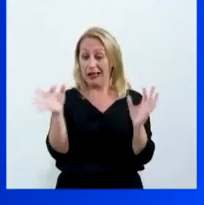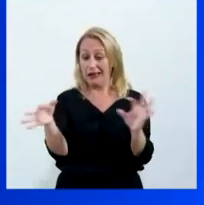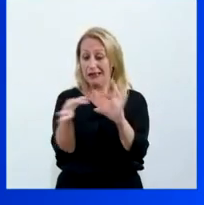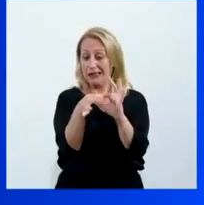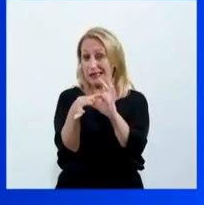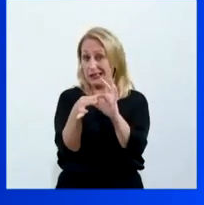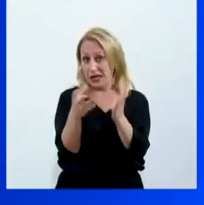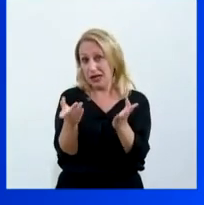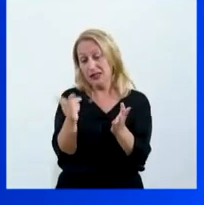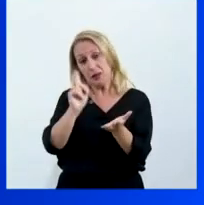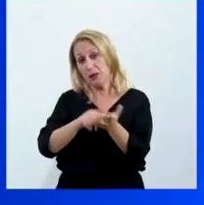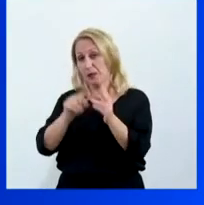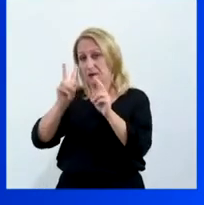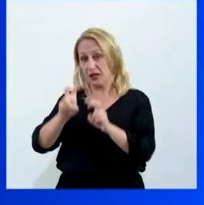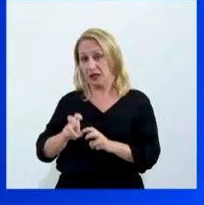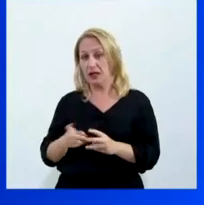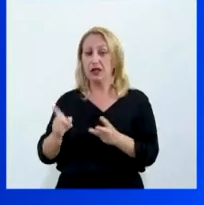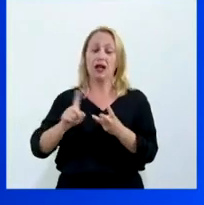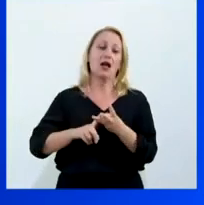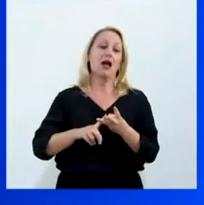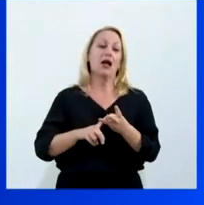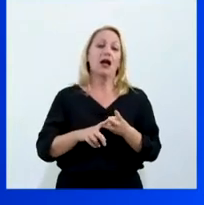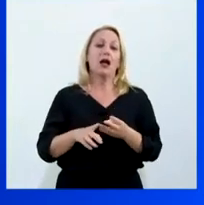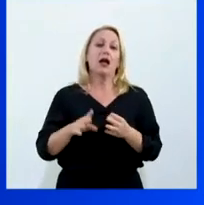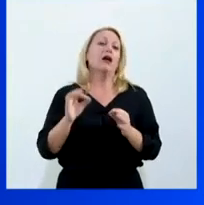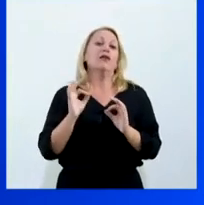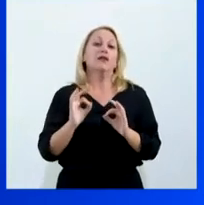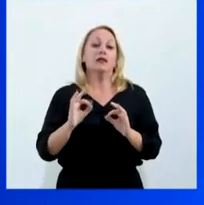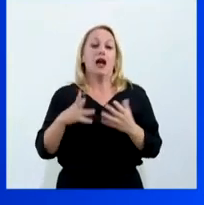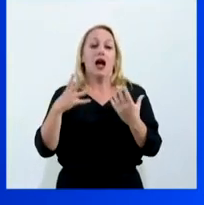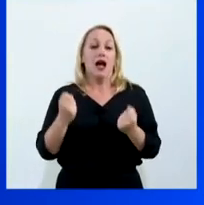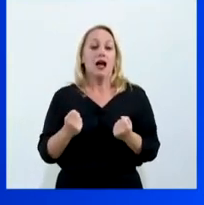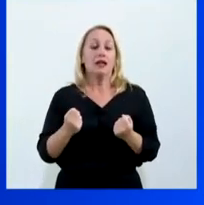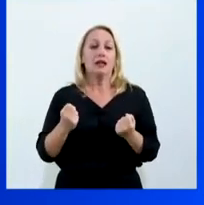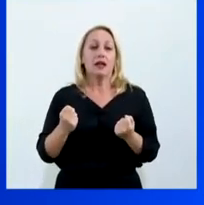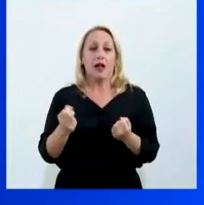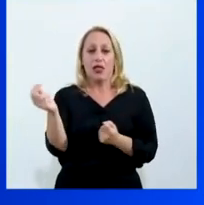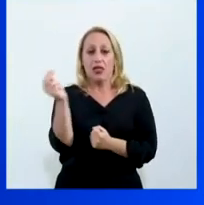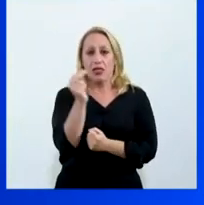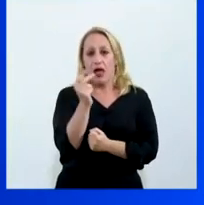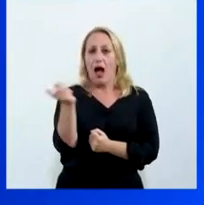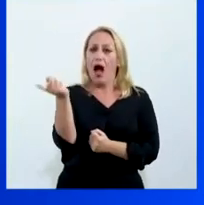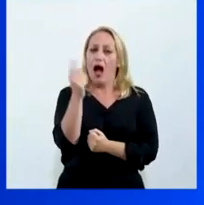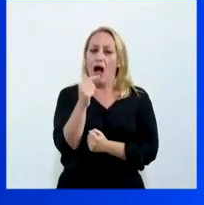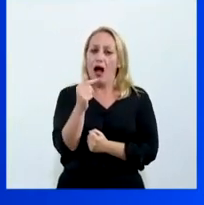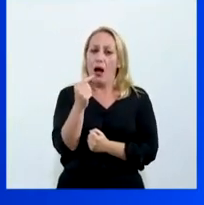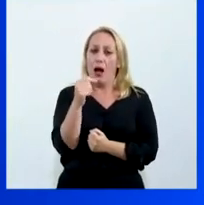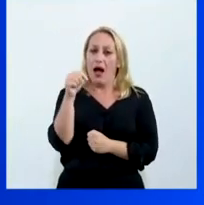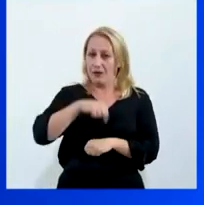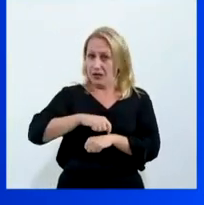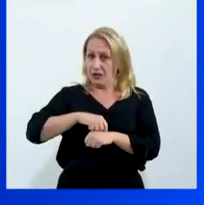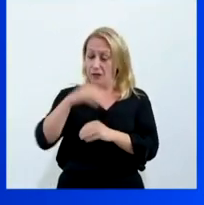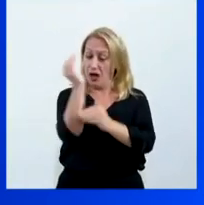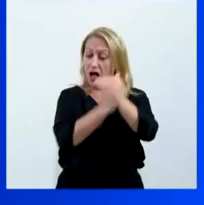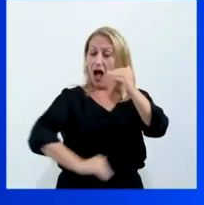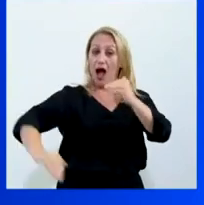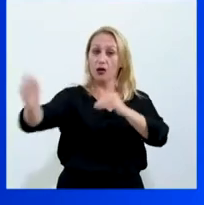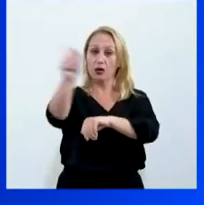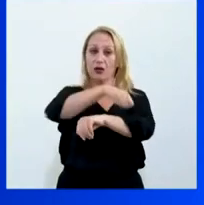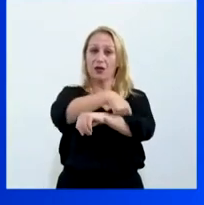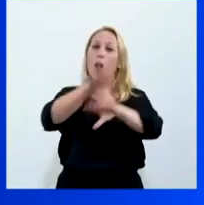αναφέρω τέλος ότι εξ όσων γνωρίζω υπάρχουν και υποθέσεις στο ανώτατο δικαστήριο, στο